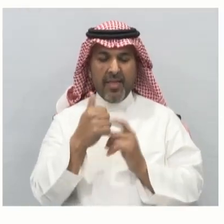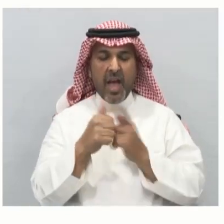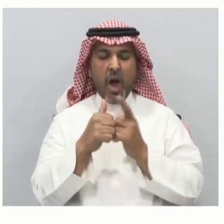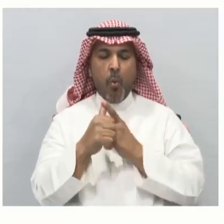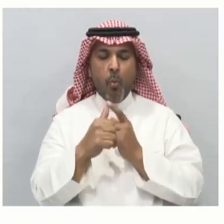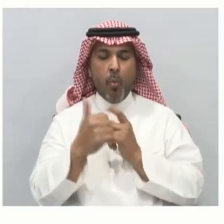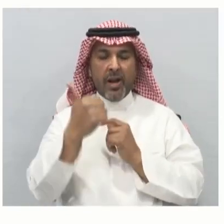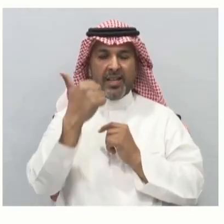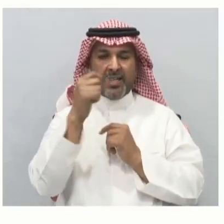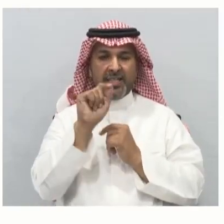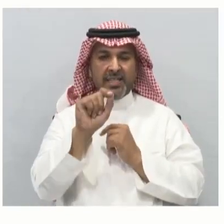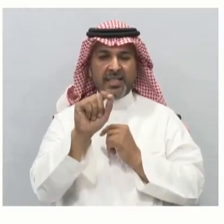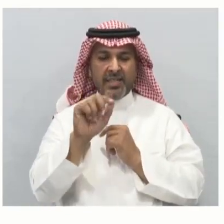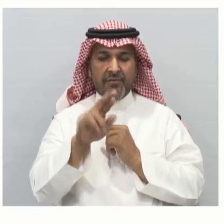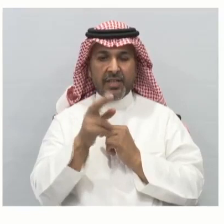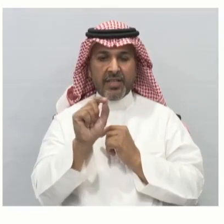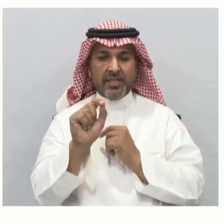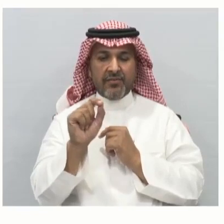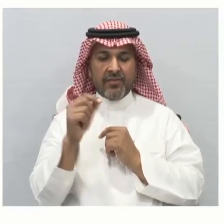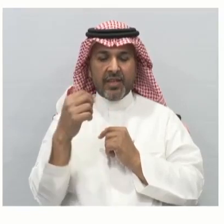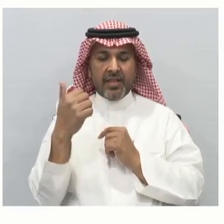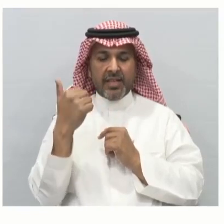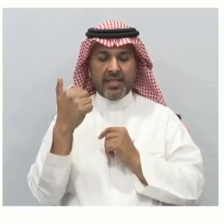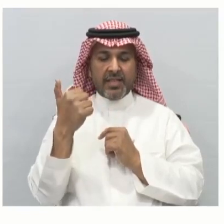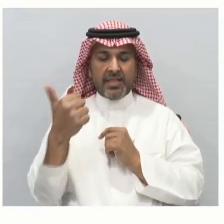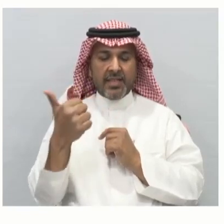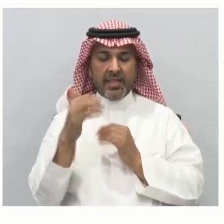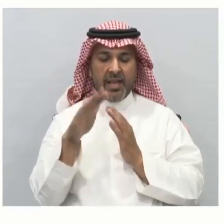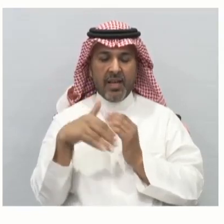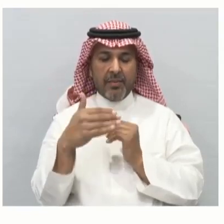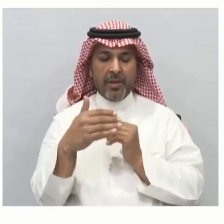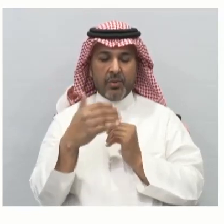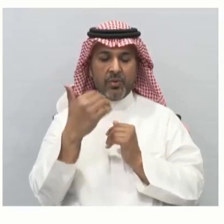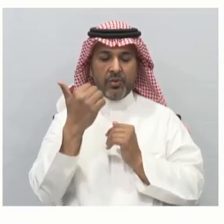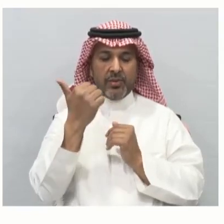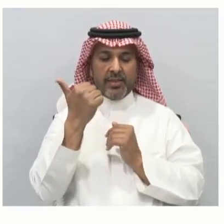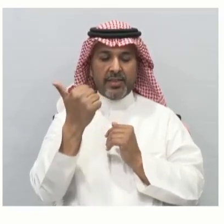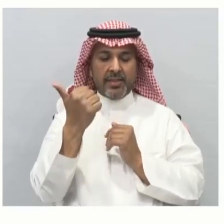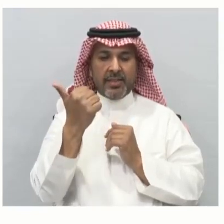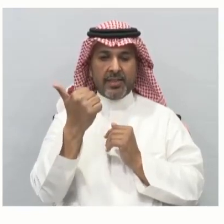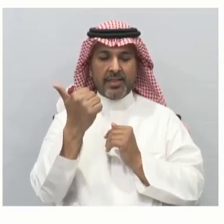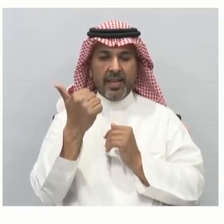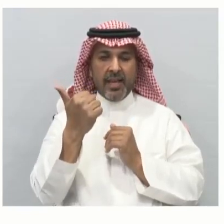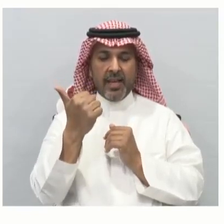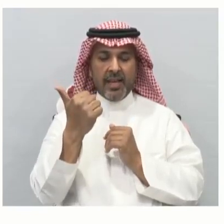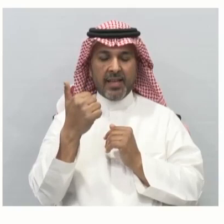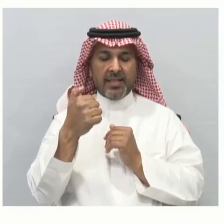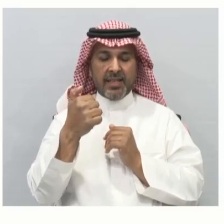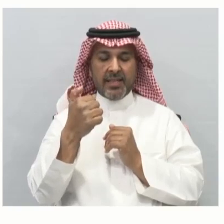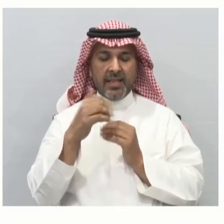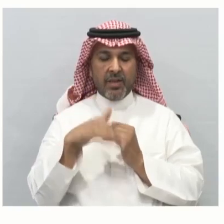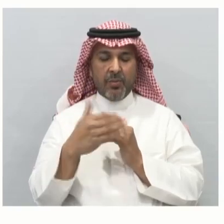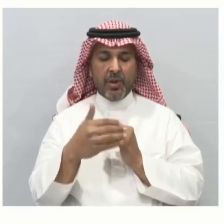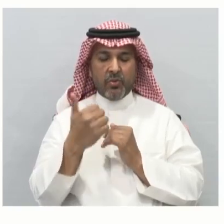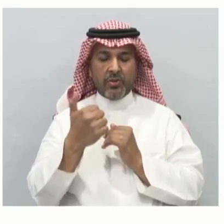كنت ترتيب الاول عندي الان ترتيب الثاني ستين اخيرا ترتيبه الثالث 66 اذا راح يكون